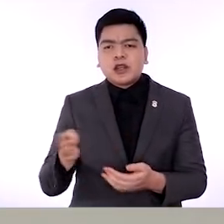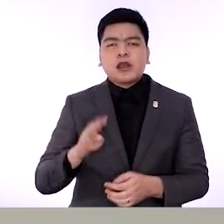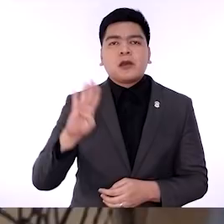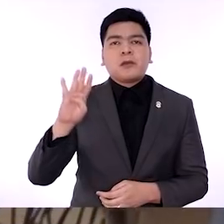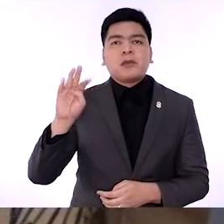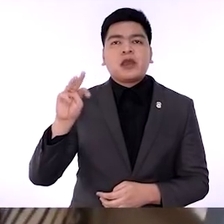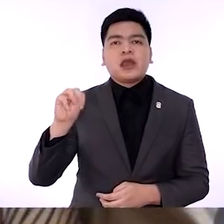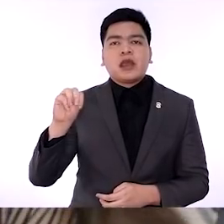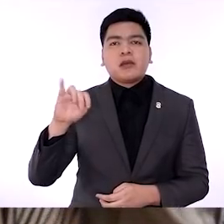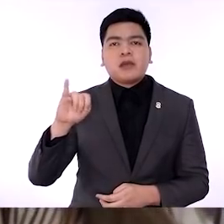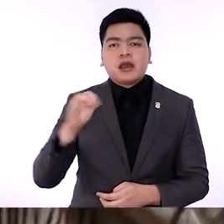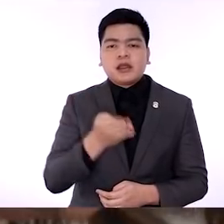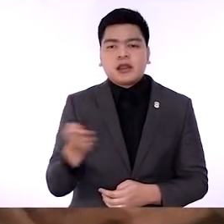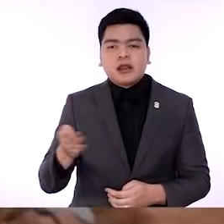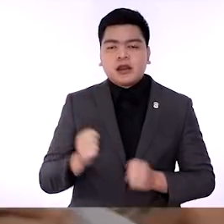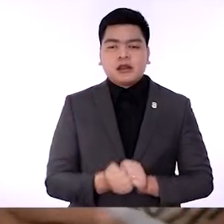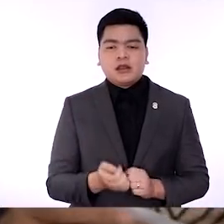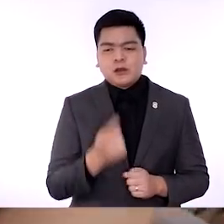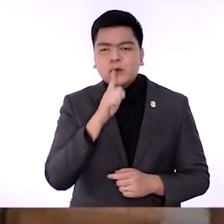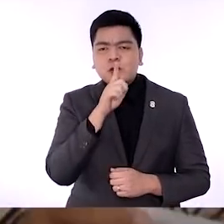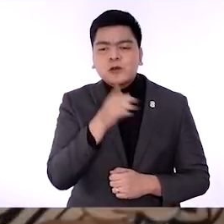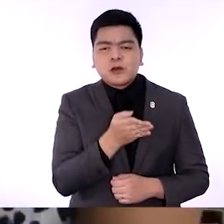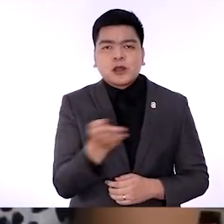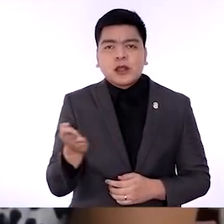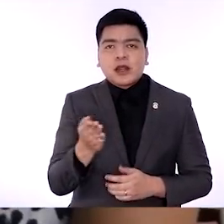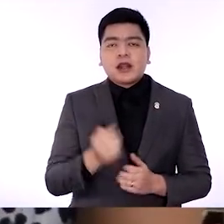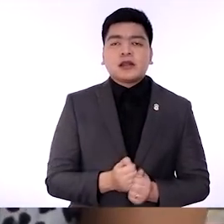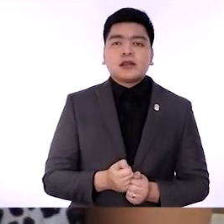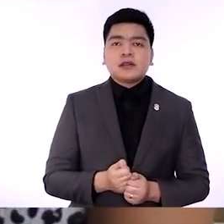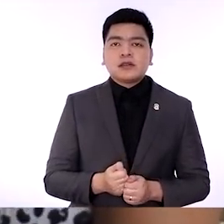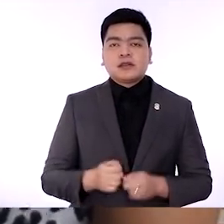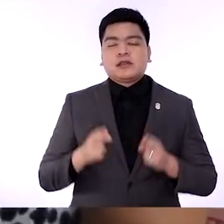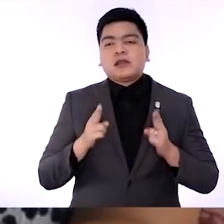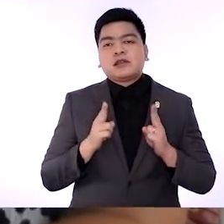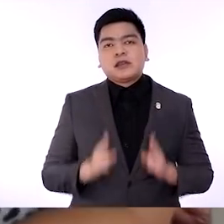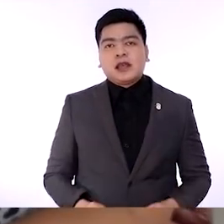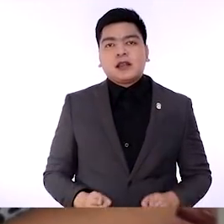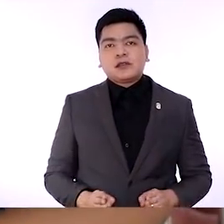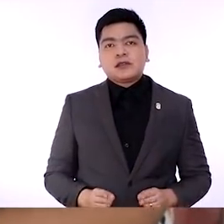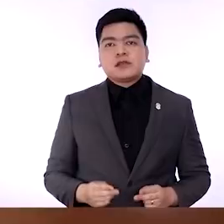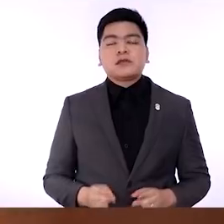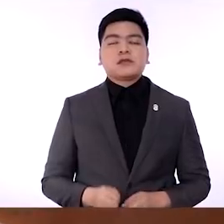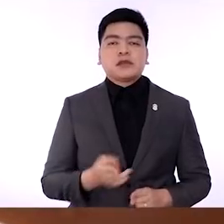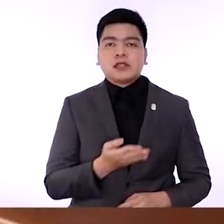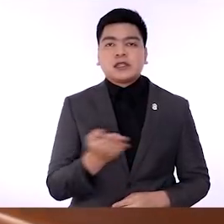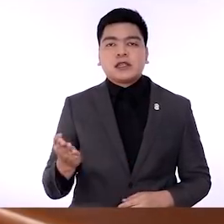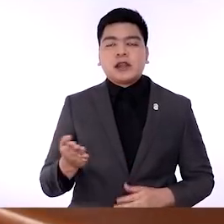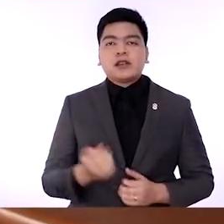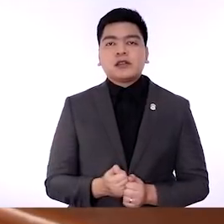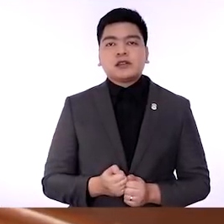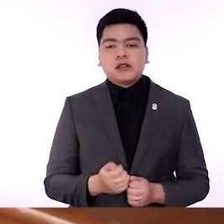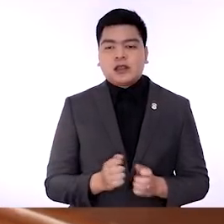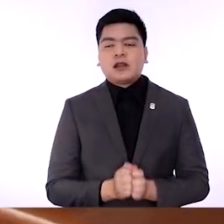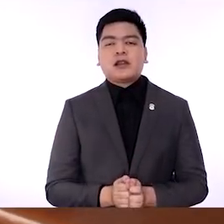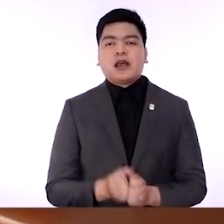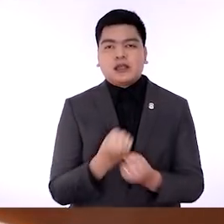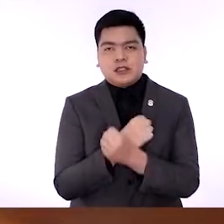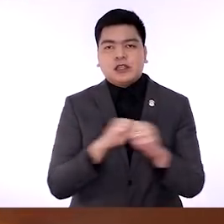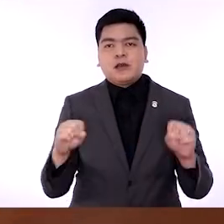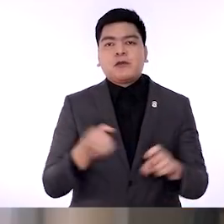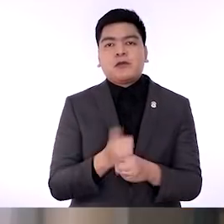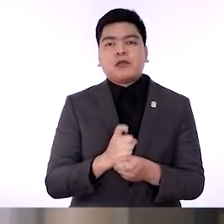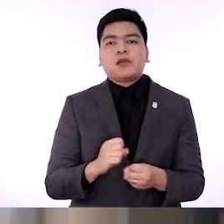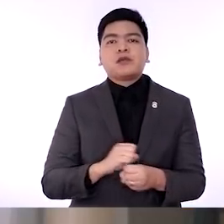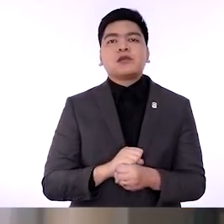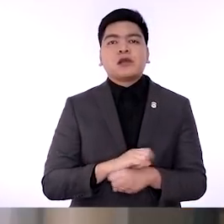index upang matiyak na malusog at ligtas sa anumang lumalaganap na sakit ang ating mga ministro at